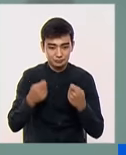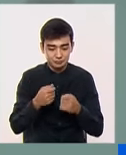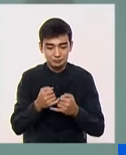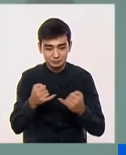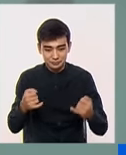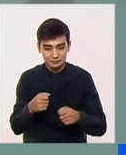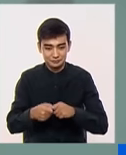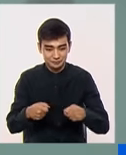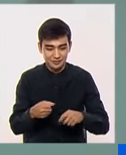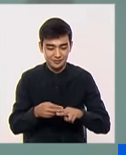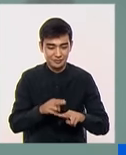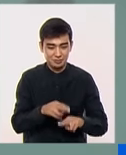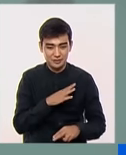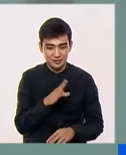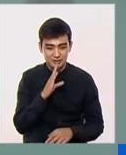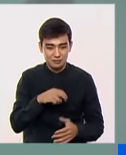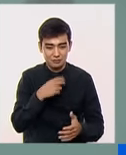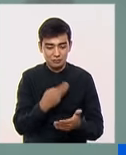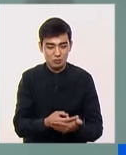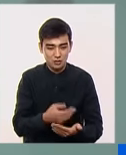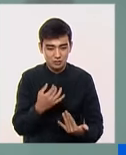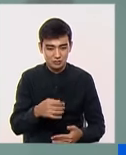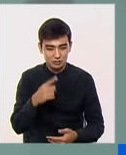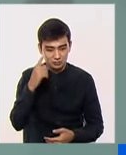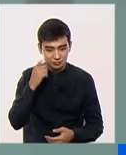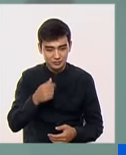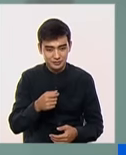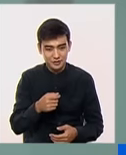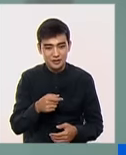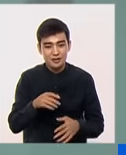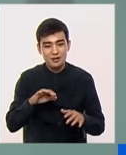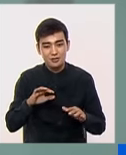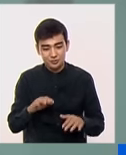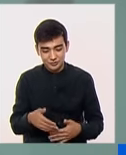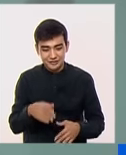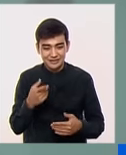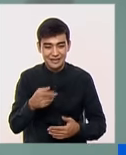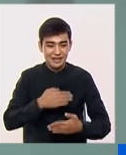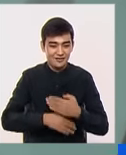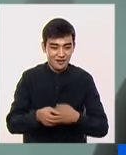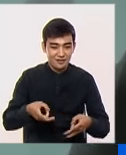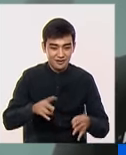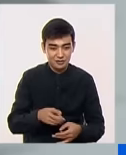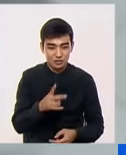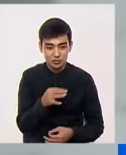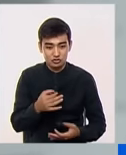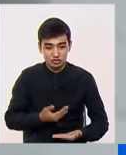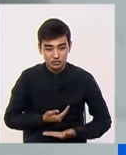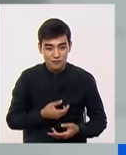вэкашка она уже голова мне меньше пострадал и как пуская гуру головы инвалидам но